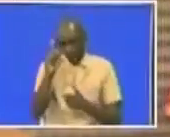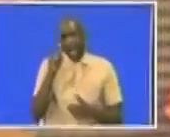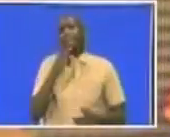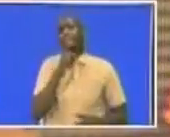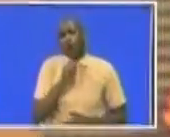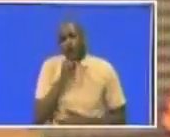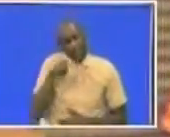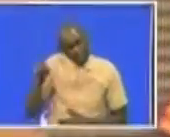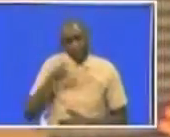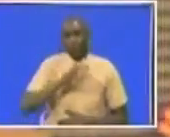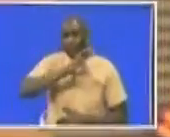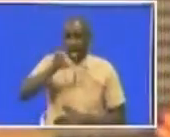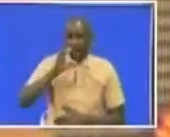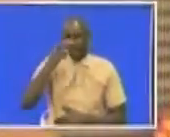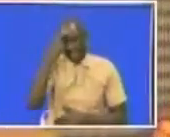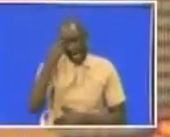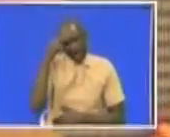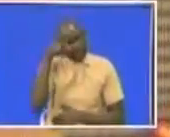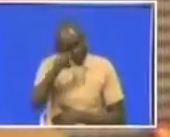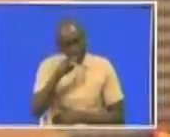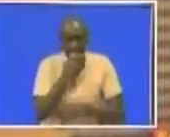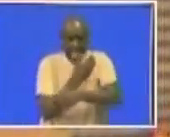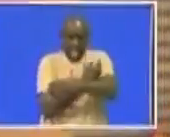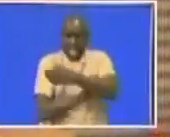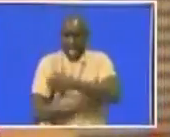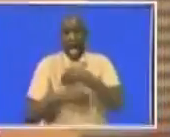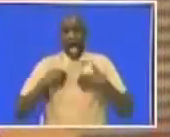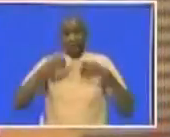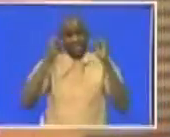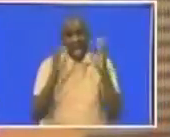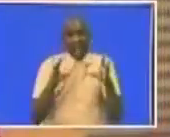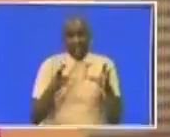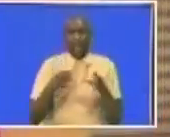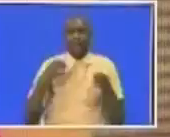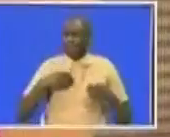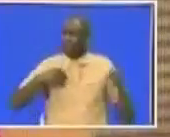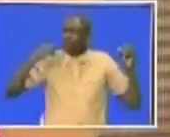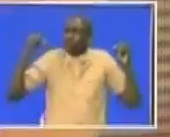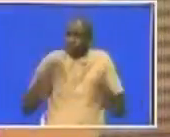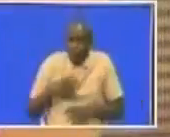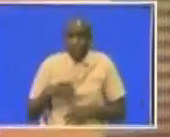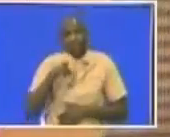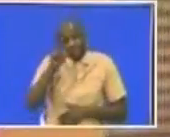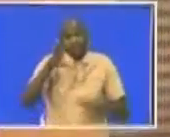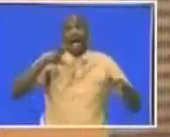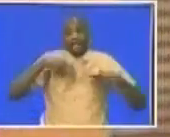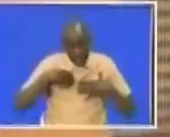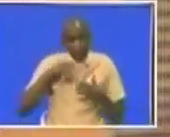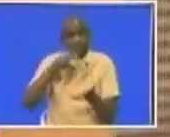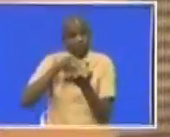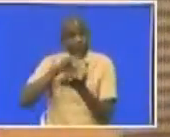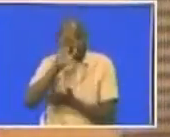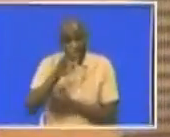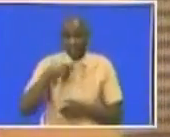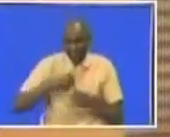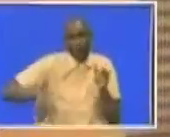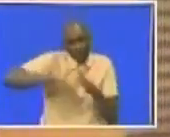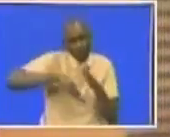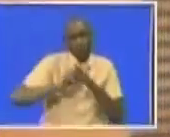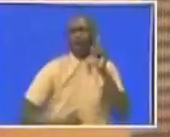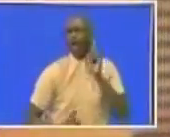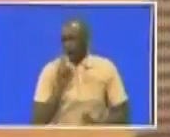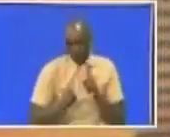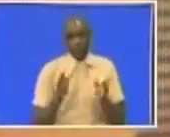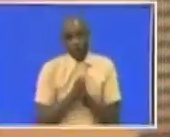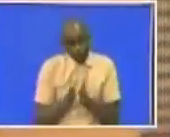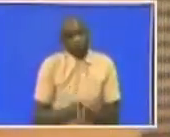Victor kutoka kaunti ya Narok ambaye hana mikono yote miwili ameushangaza ulimwengu kwa kujikubali. Yeye ni mwana kandanda, mwana